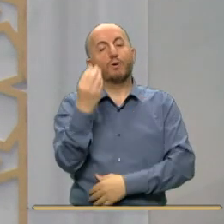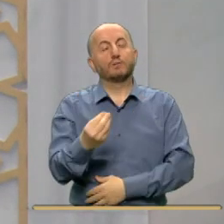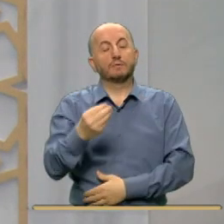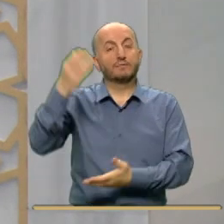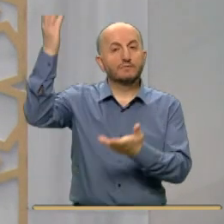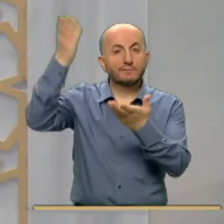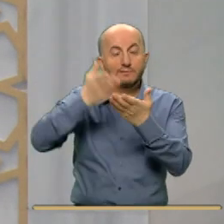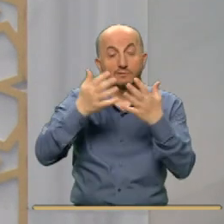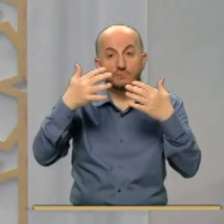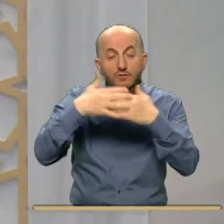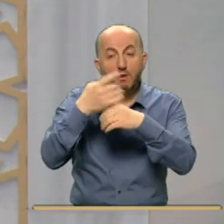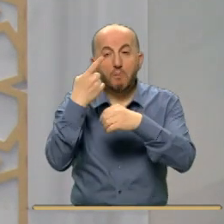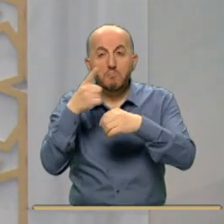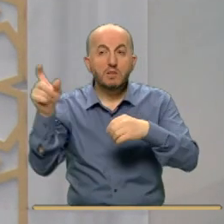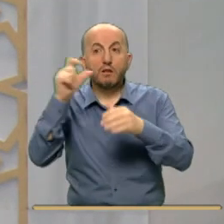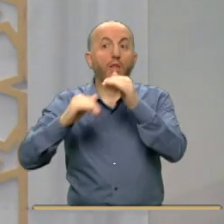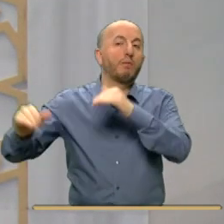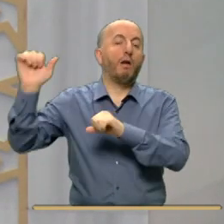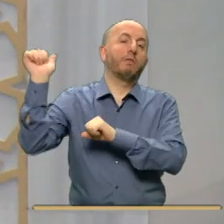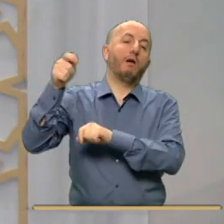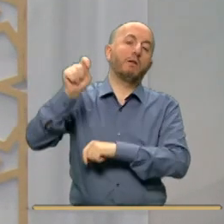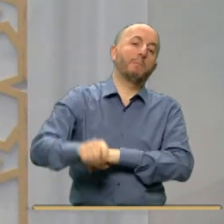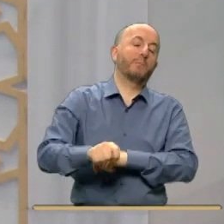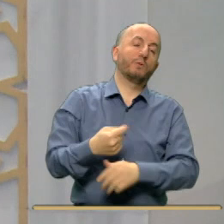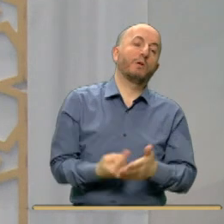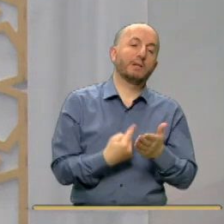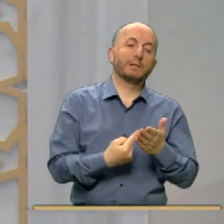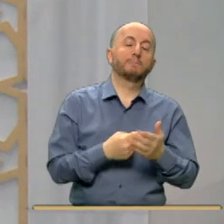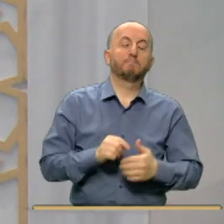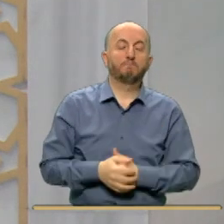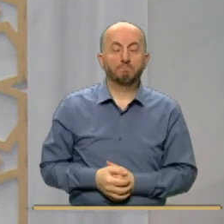İndiği geceyi bile 1000 aydan daha değerli yaptı Kur'an-ı Kerim.